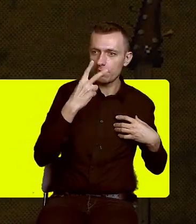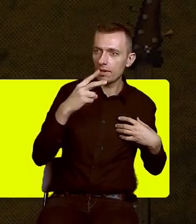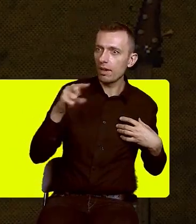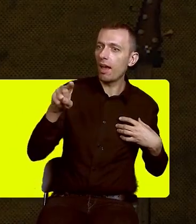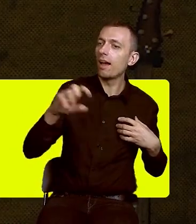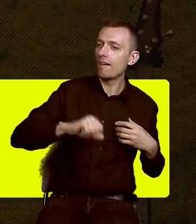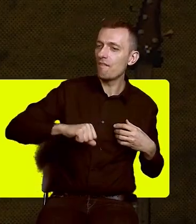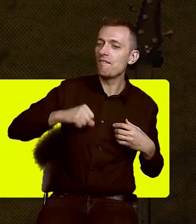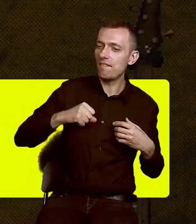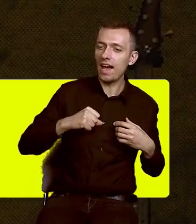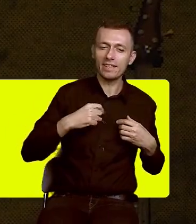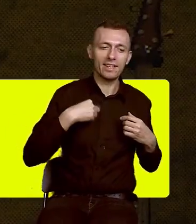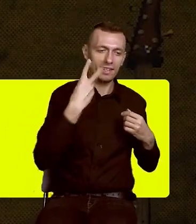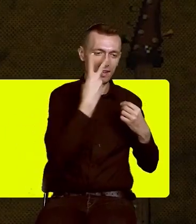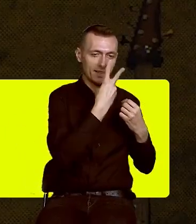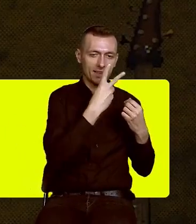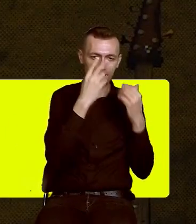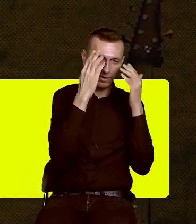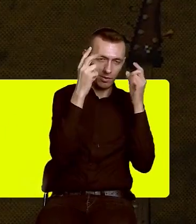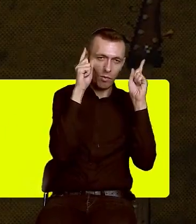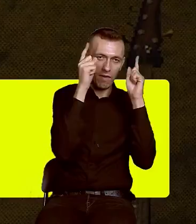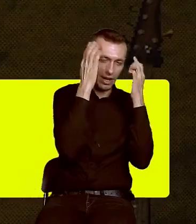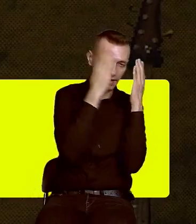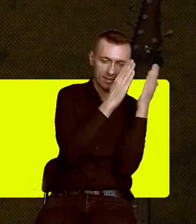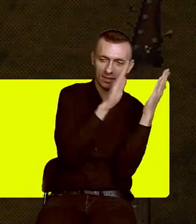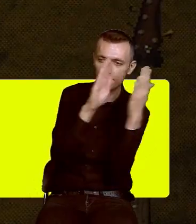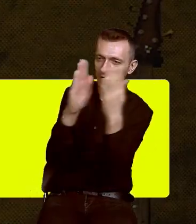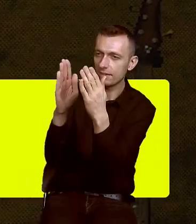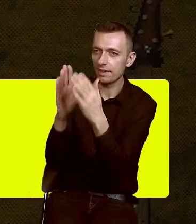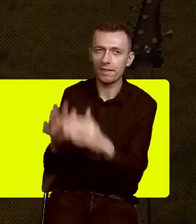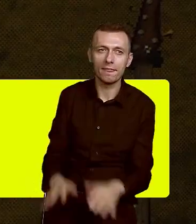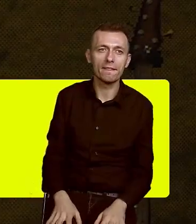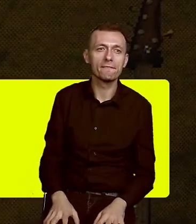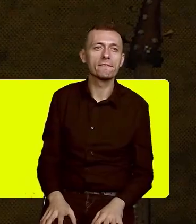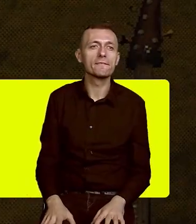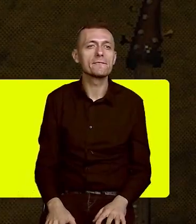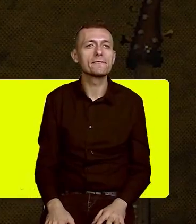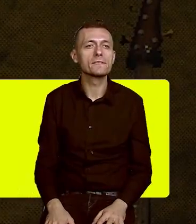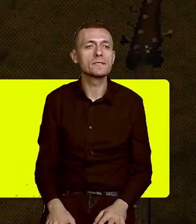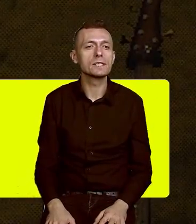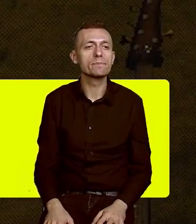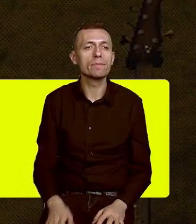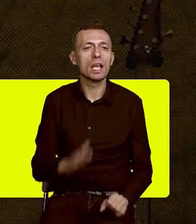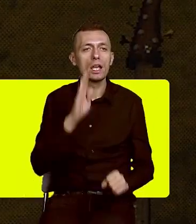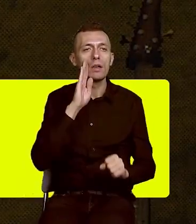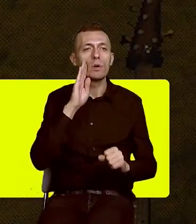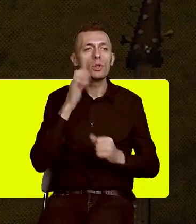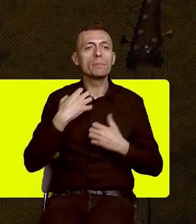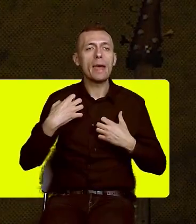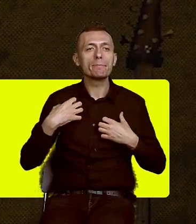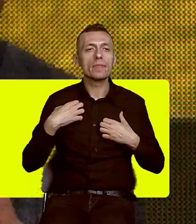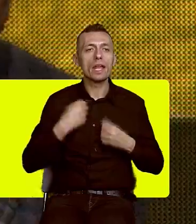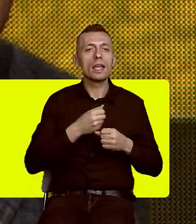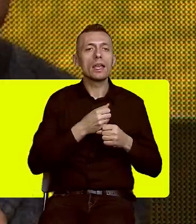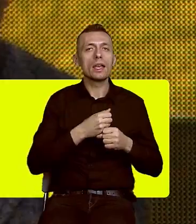polowania, została zwabiona, posłuchajcie, ze swojej drogi w kierunku przynęty. Zwabiona ze